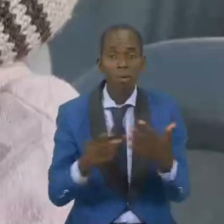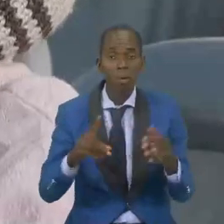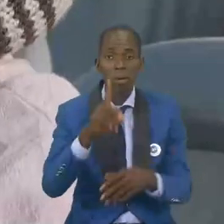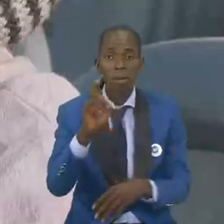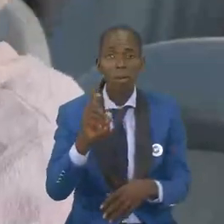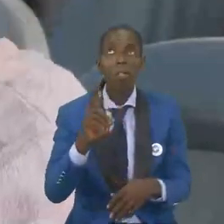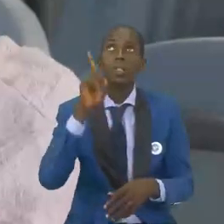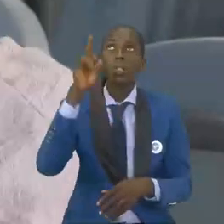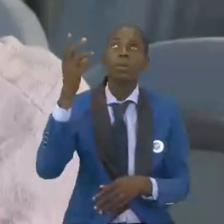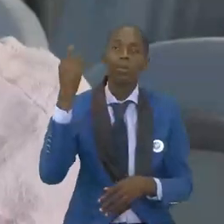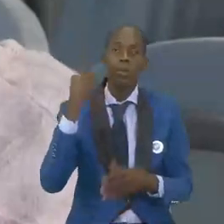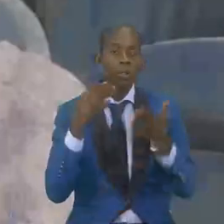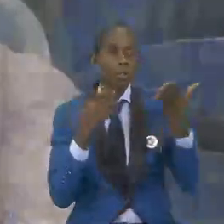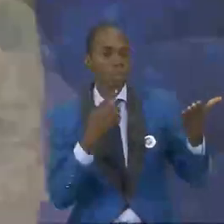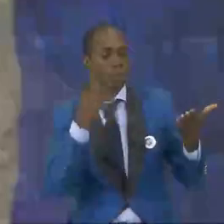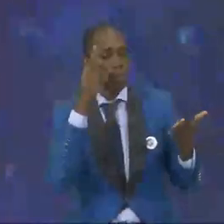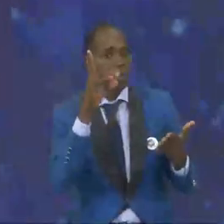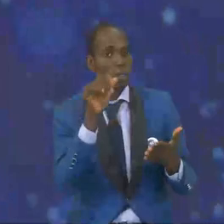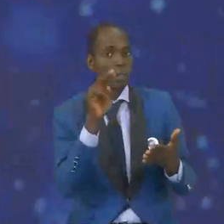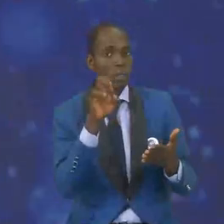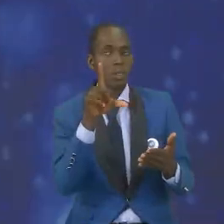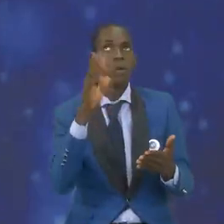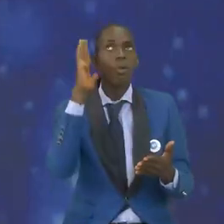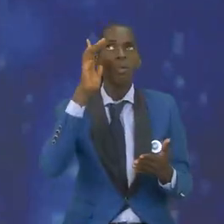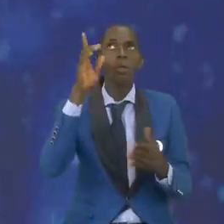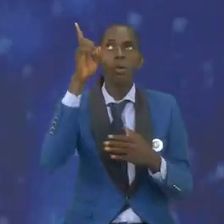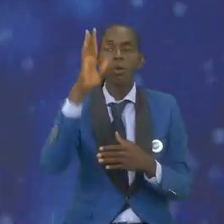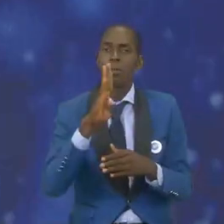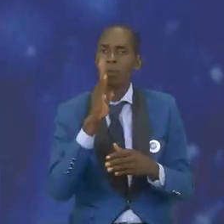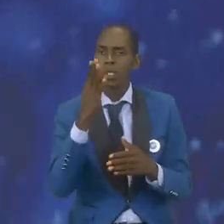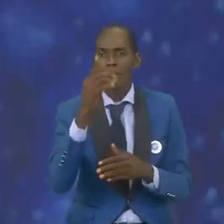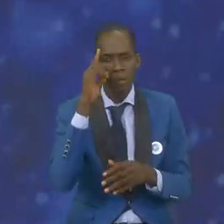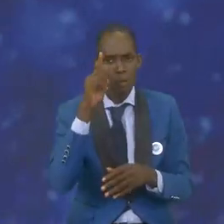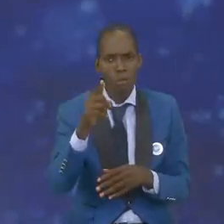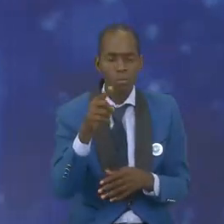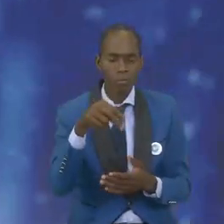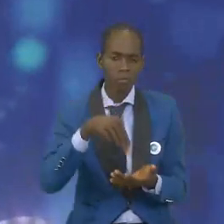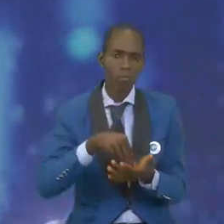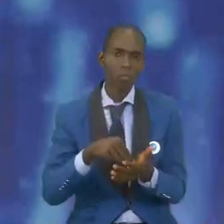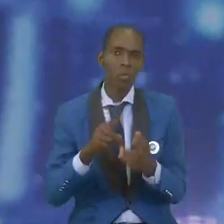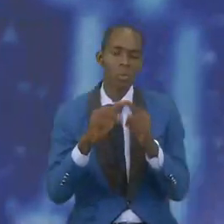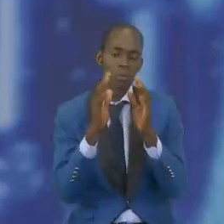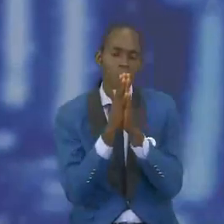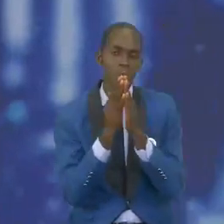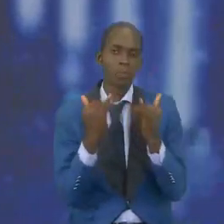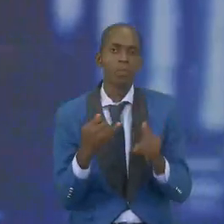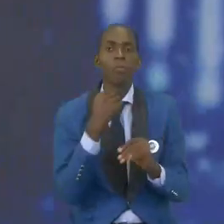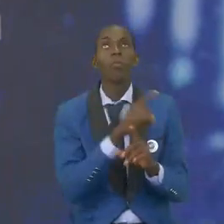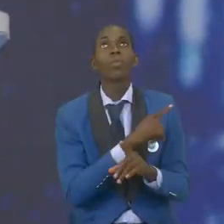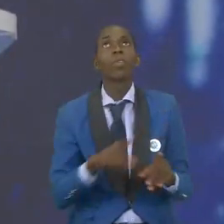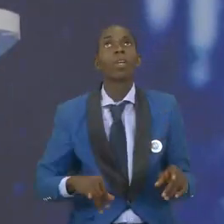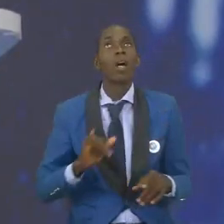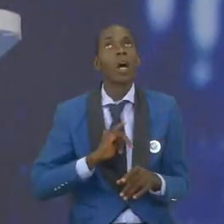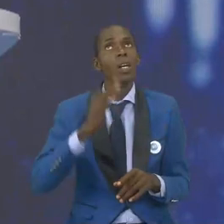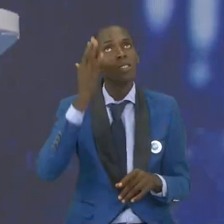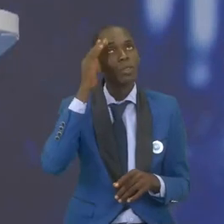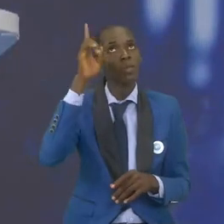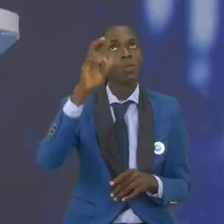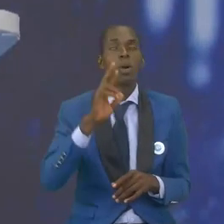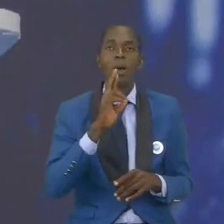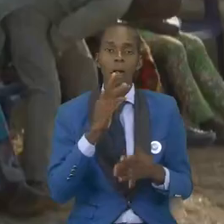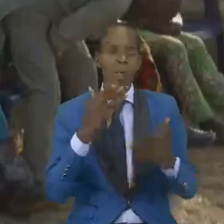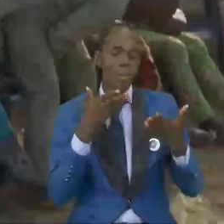échouer? Est-ce que Dieu va échouer? Il était là pour Daniel. Est-ce qu'il sera là pour toi? Lève-toi